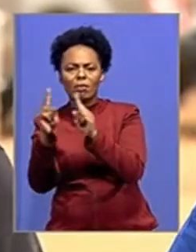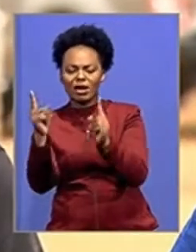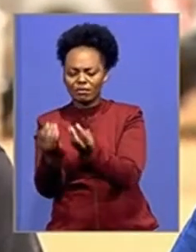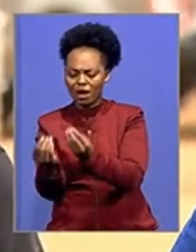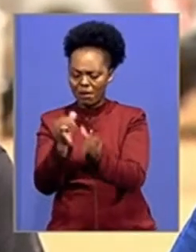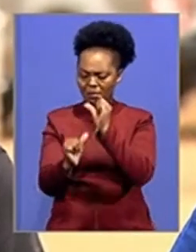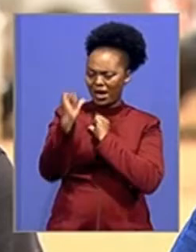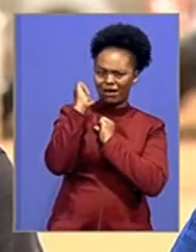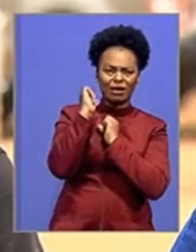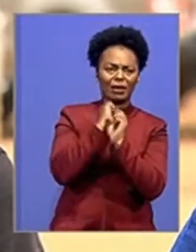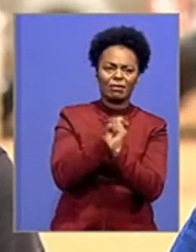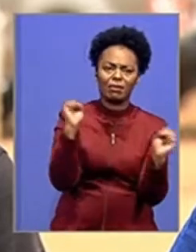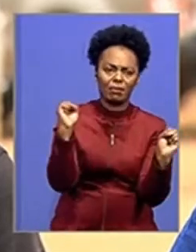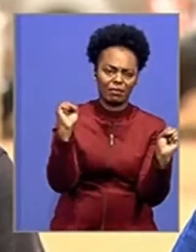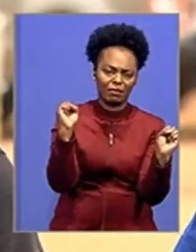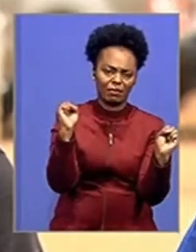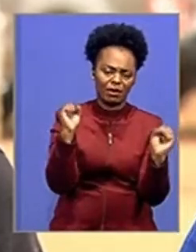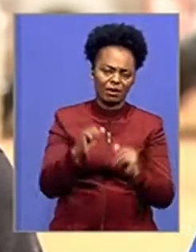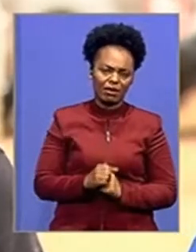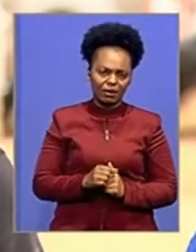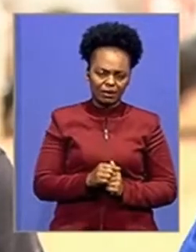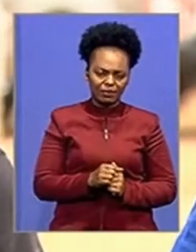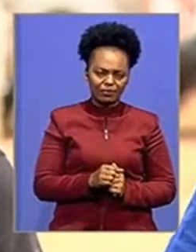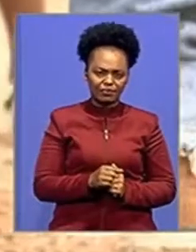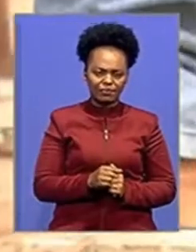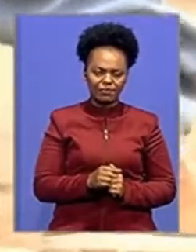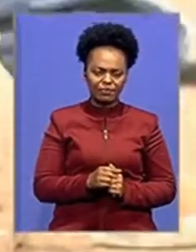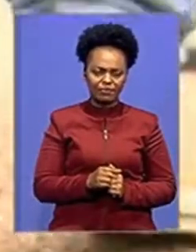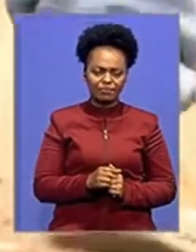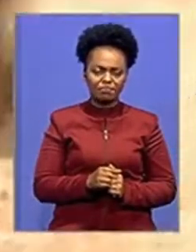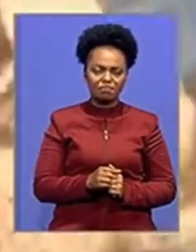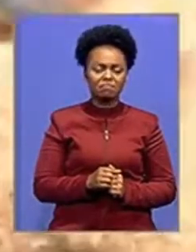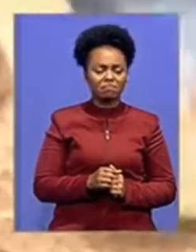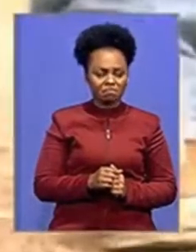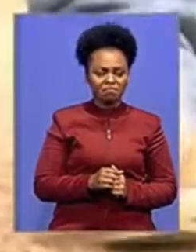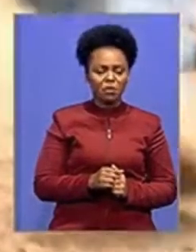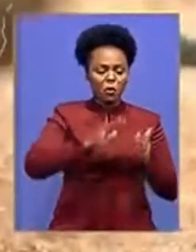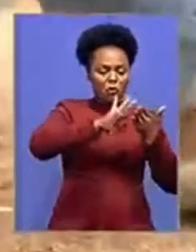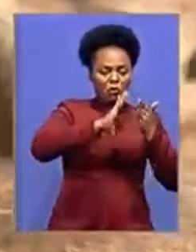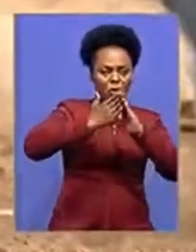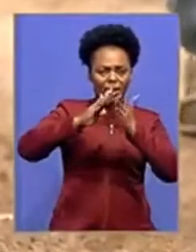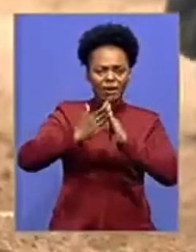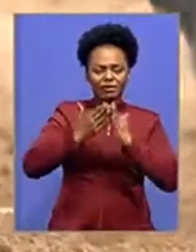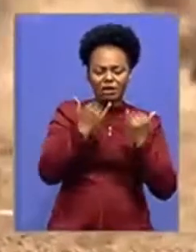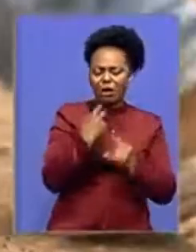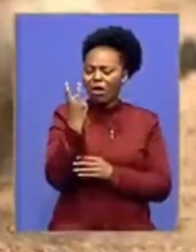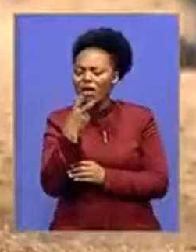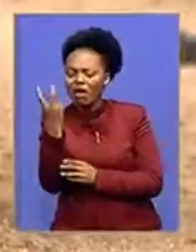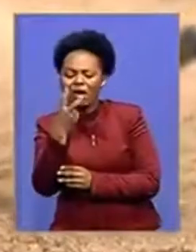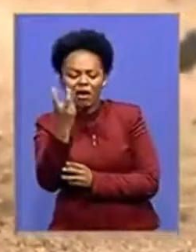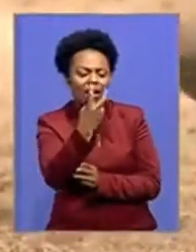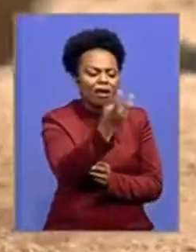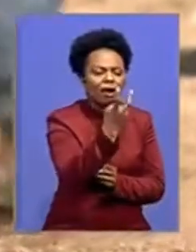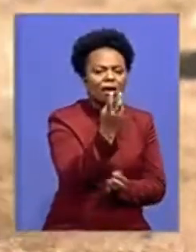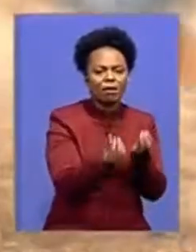bana bao a senka ba boa until baze bazotholakala izolo. Ge lesolo la setšhaba la go nyakana le bana bao le legare le